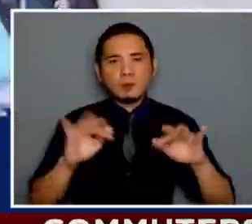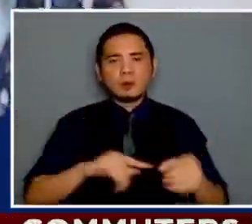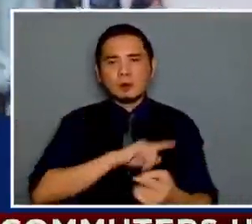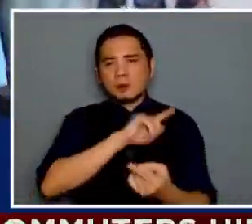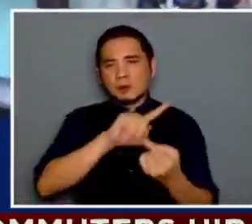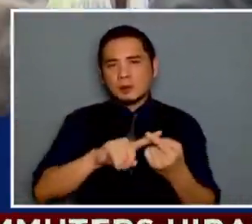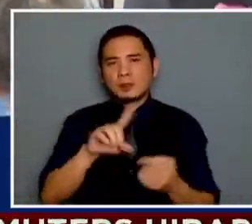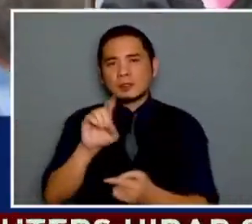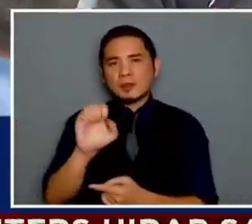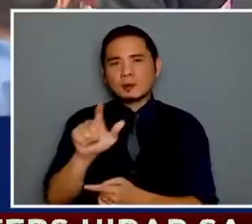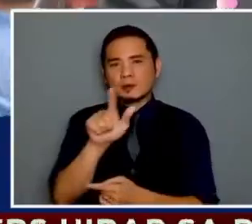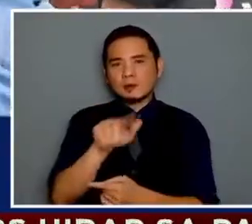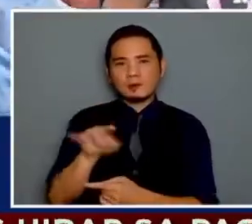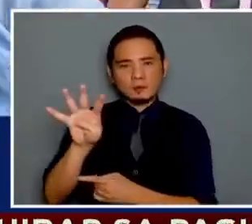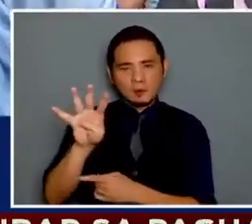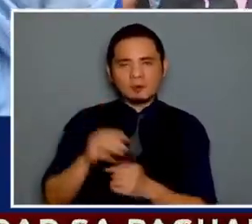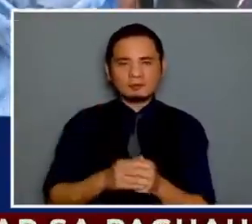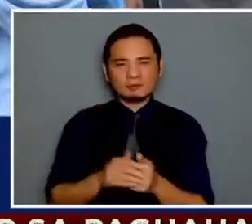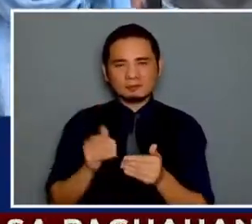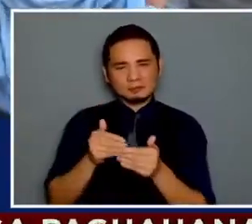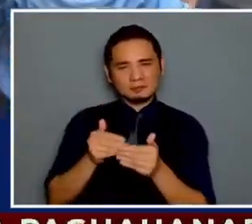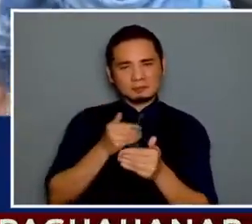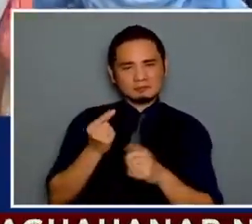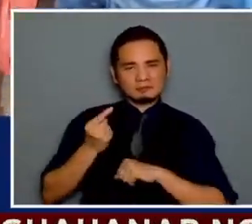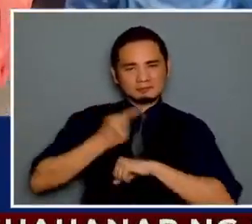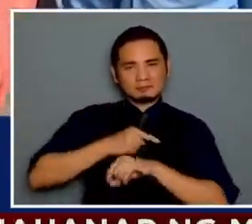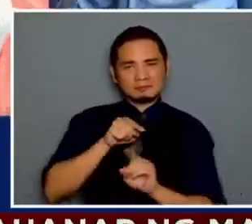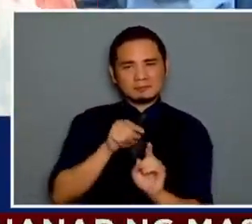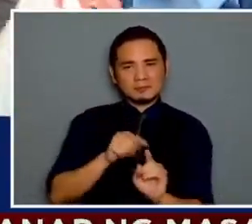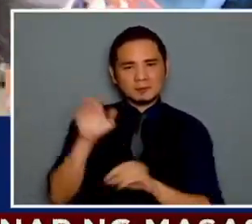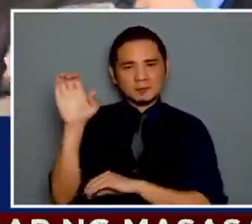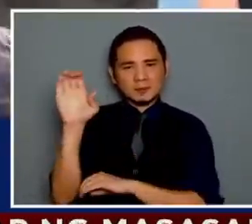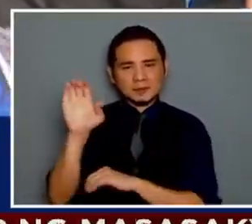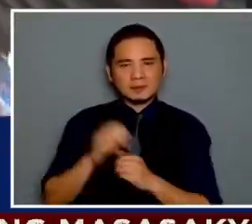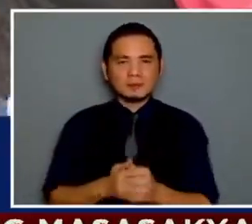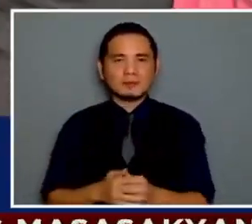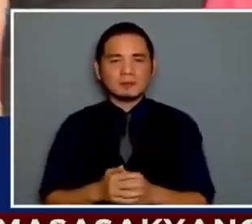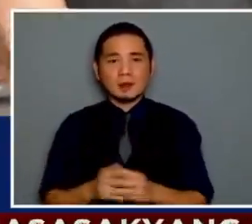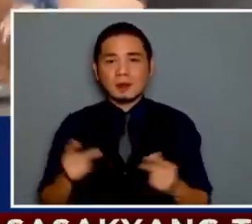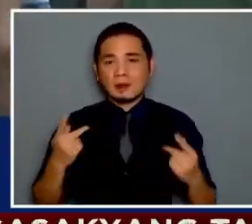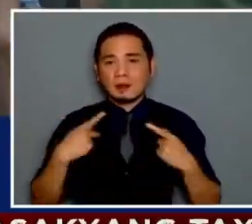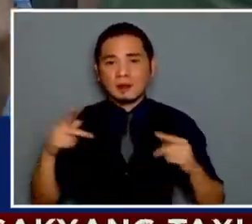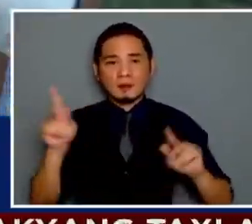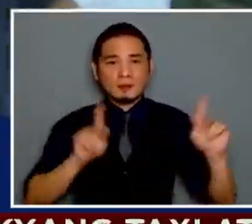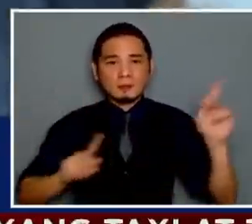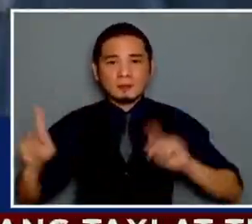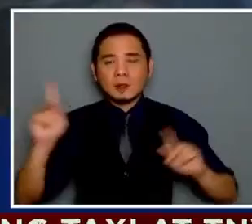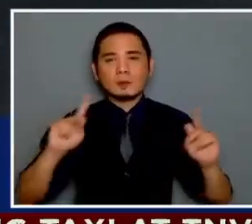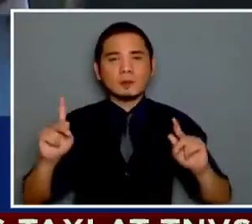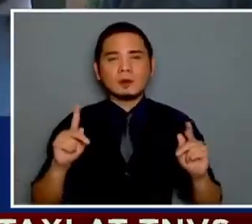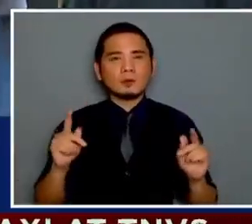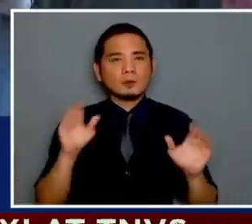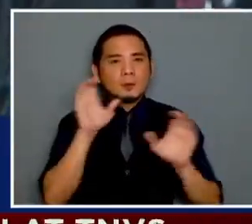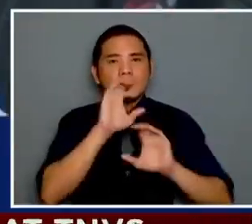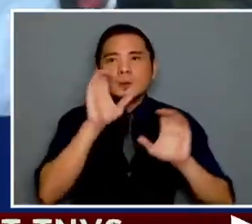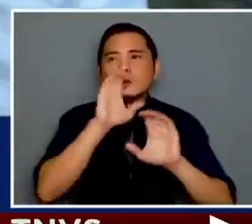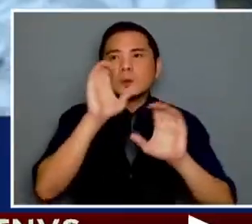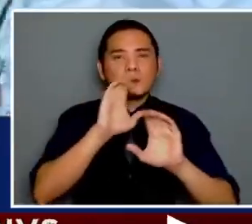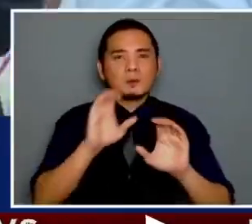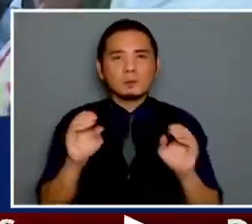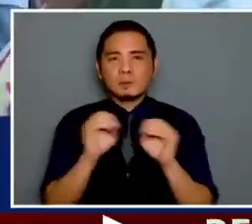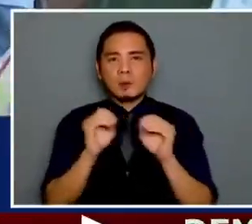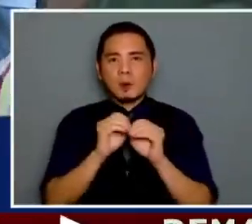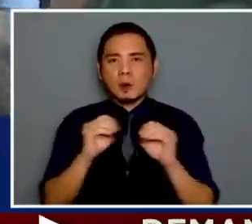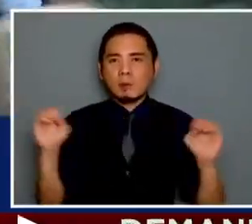bisperas ng Pasko. Alas 10 ng umaga, karaniwang nagsisimulang dumating ang mga mamimili. Paramihan ng parami hanggang